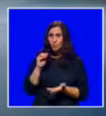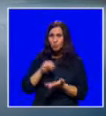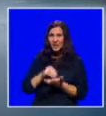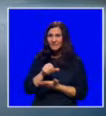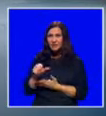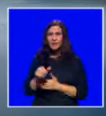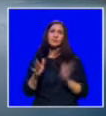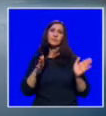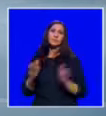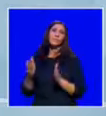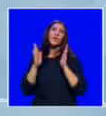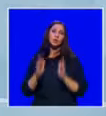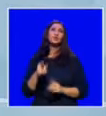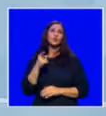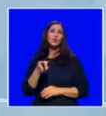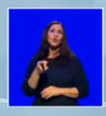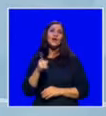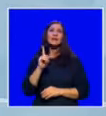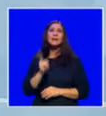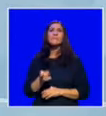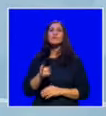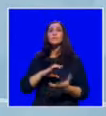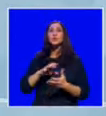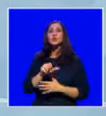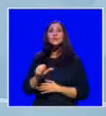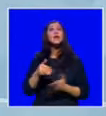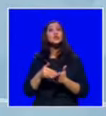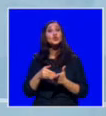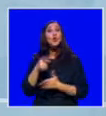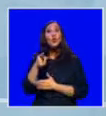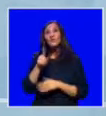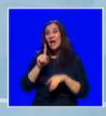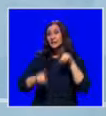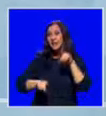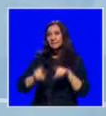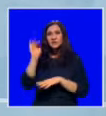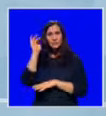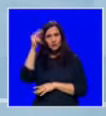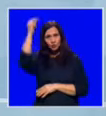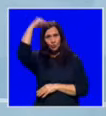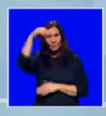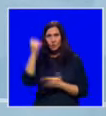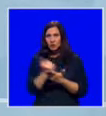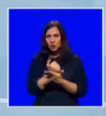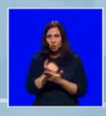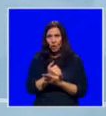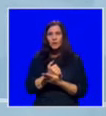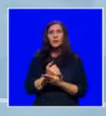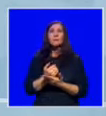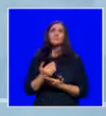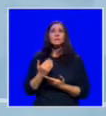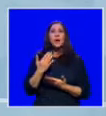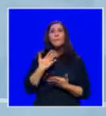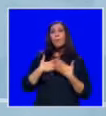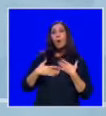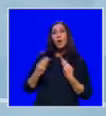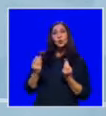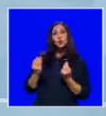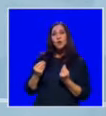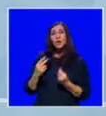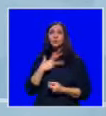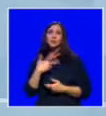да бъде политически акцент, защото от това зависи бъдещето на българската икономика, на благосъстоянието и на